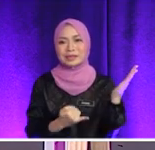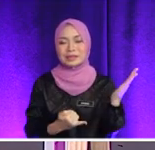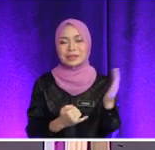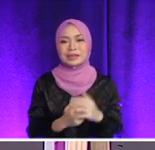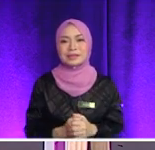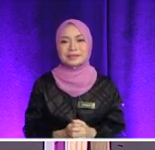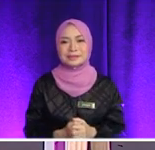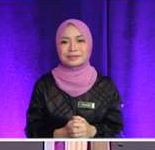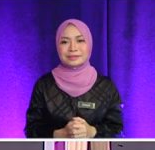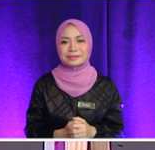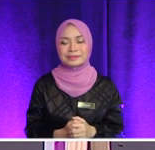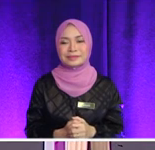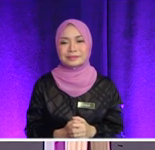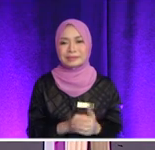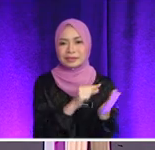Designer